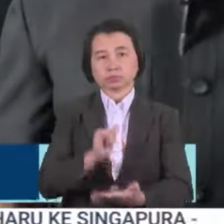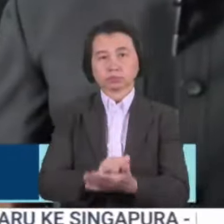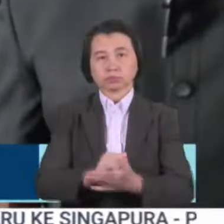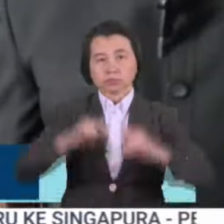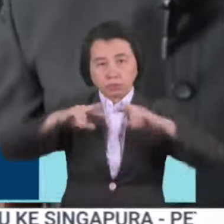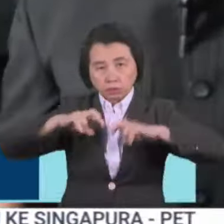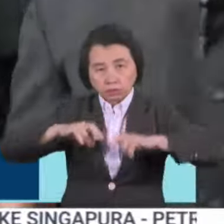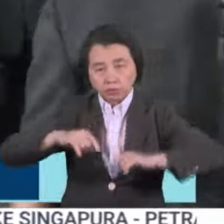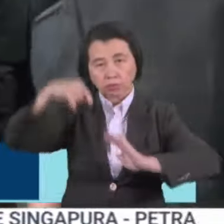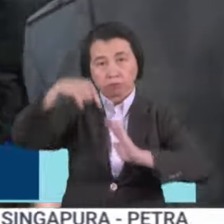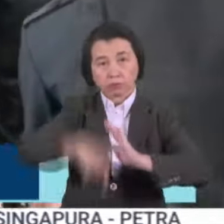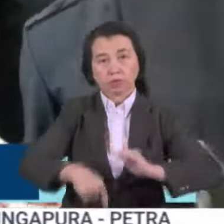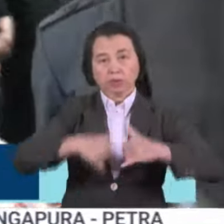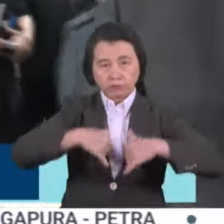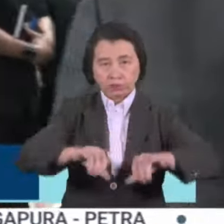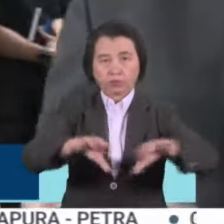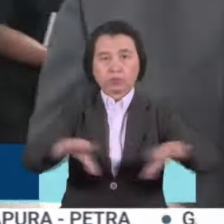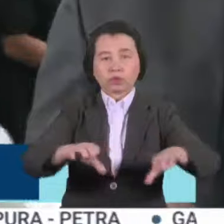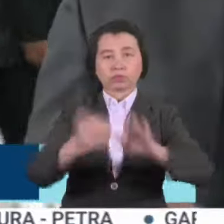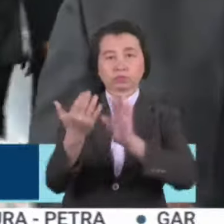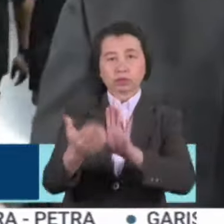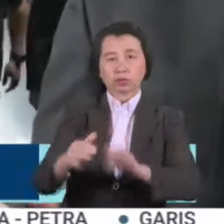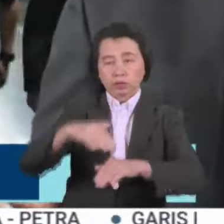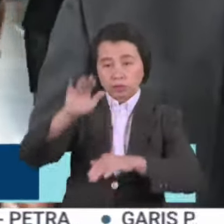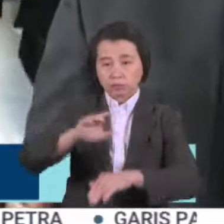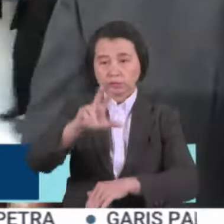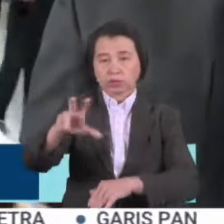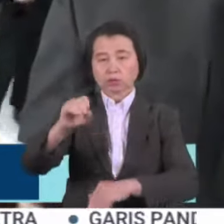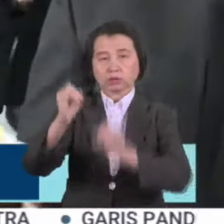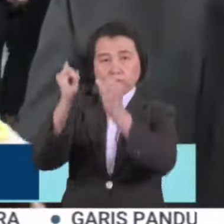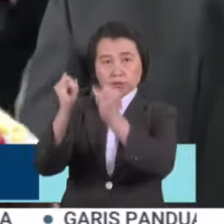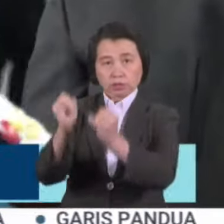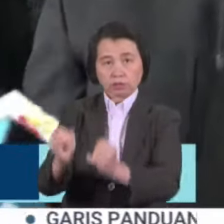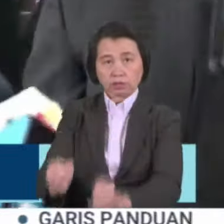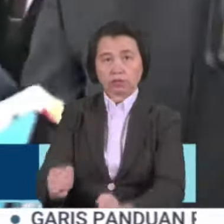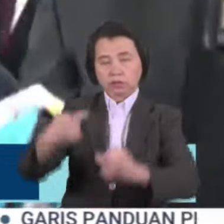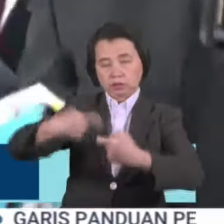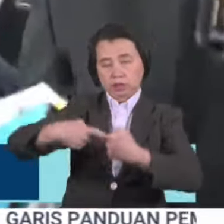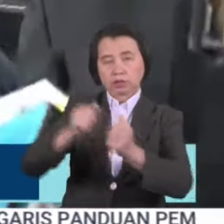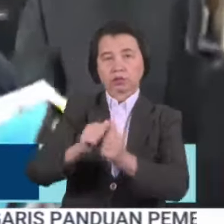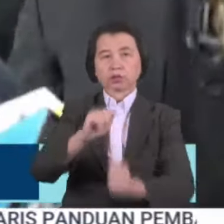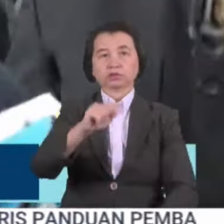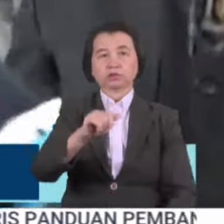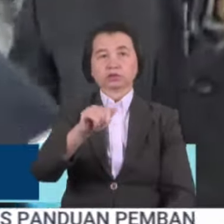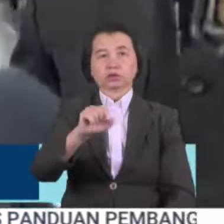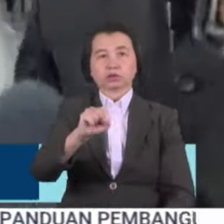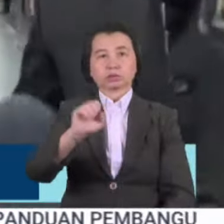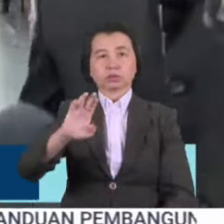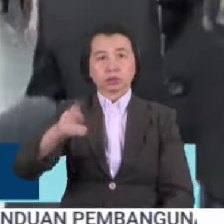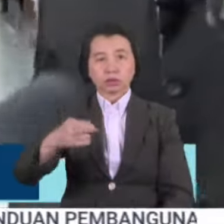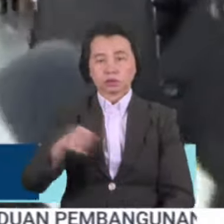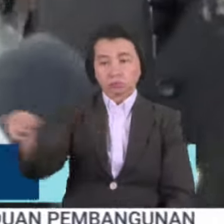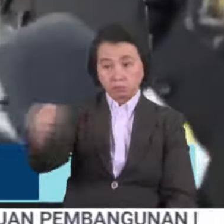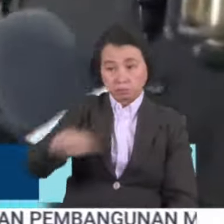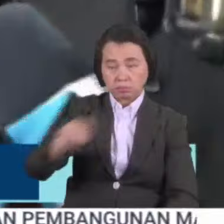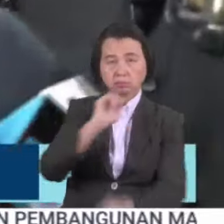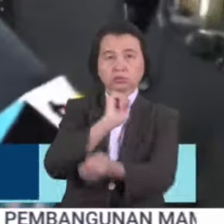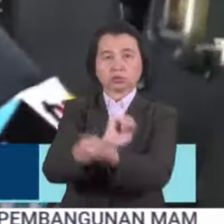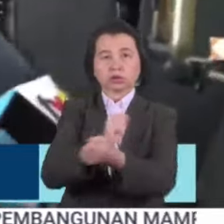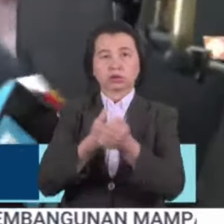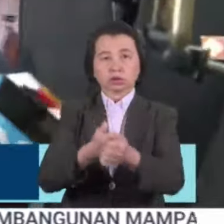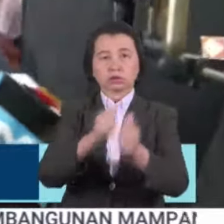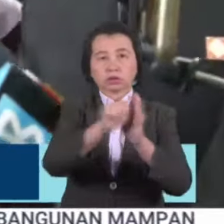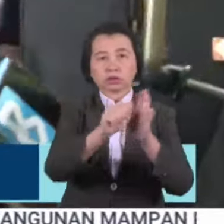Sementara itu, siasatan lanjut masih dijalankan terhadap lebih 30 lagi individu dikaitkan dengan GISBH. Mereka ditahan mengikut